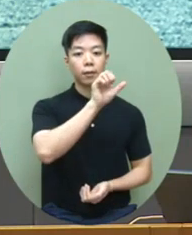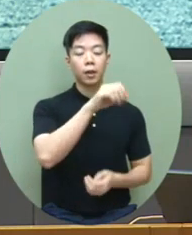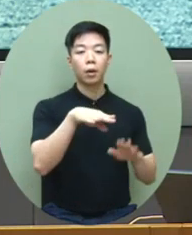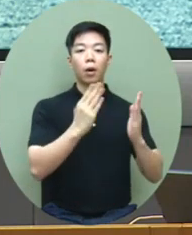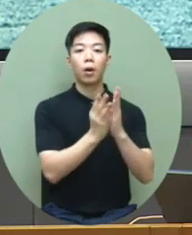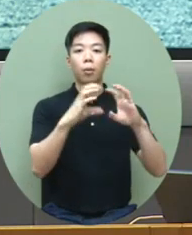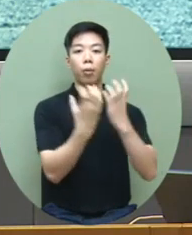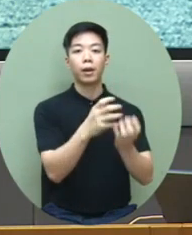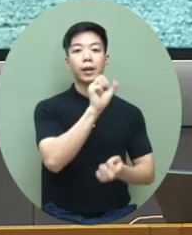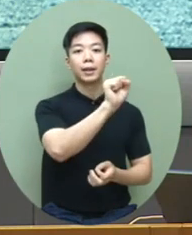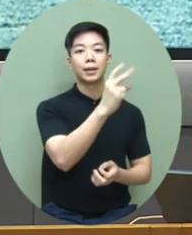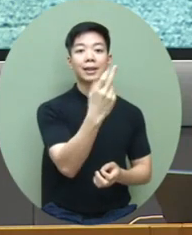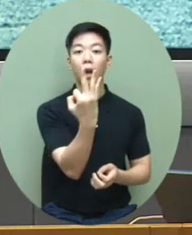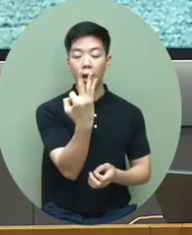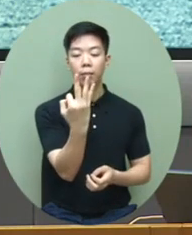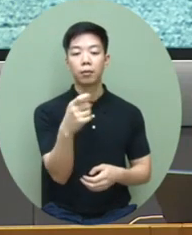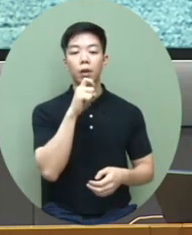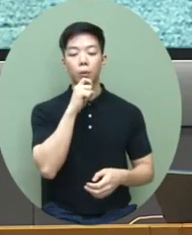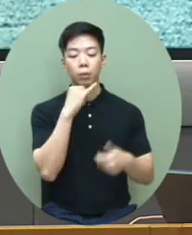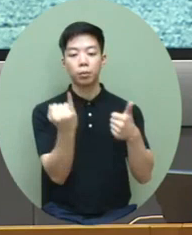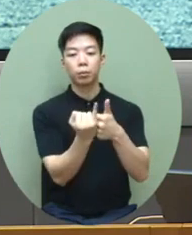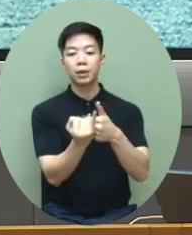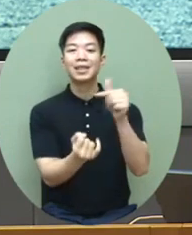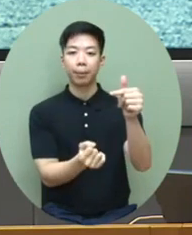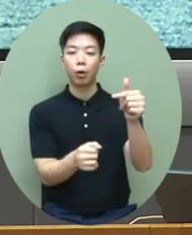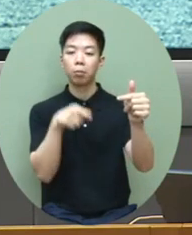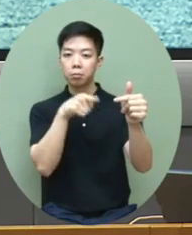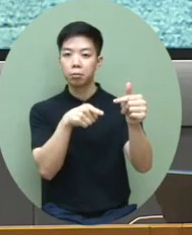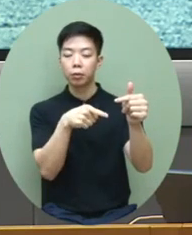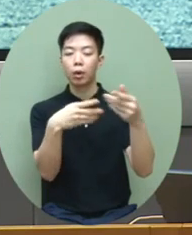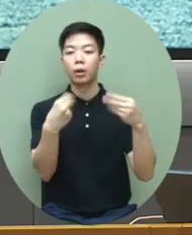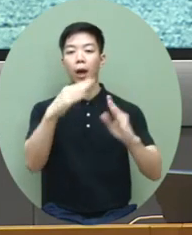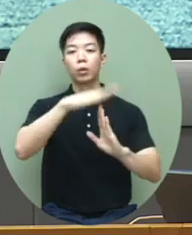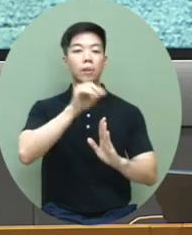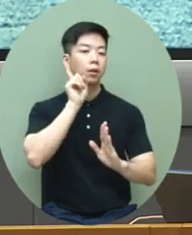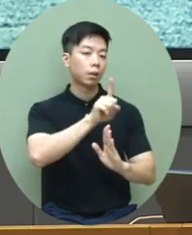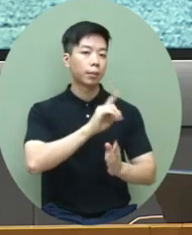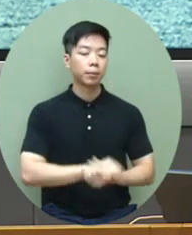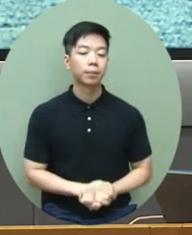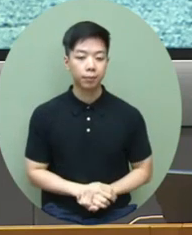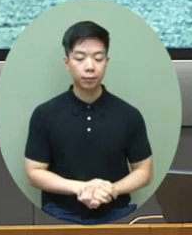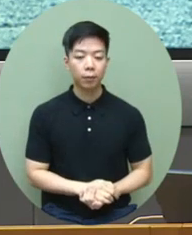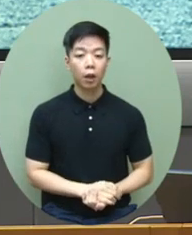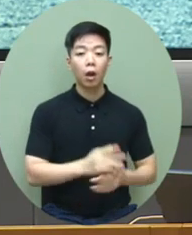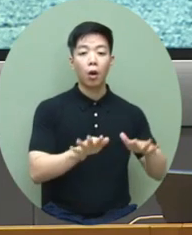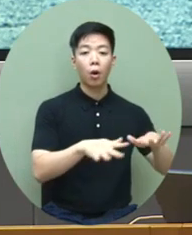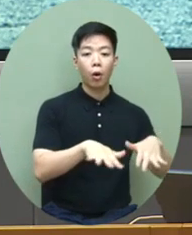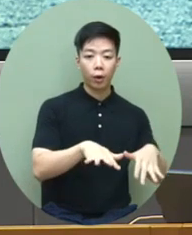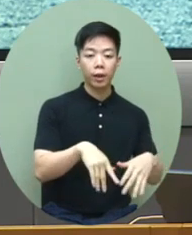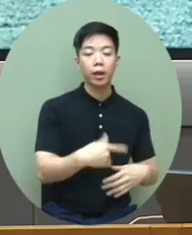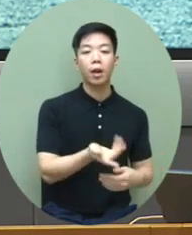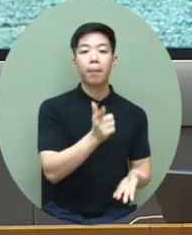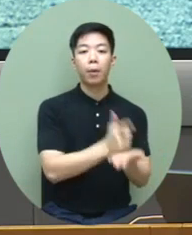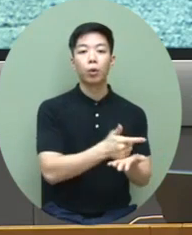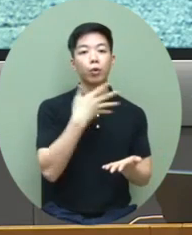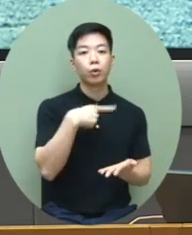S23班啦，就一共有10位學生嘅，咁嗰10位就需要暫時停課一個禮拜啦。海怡補血小學嘅喺南區